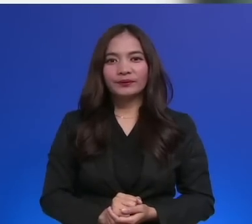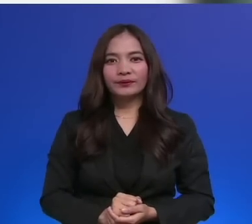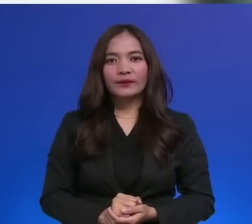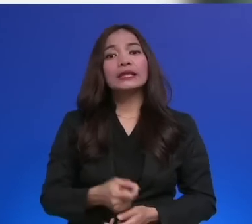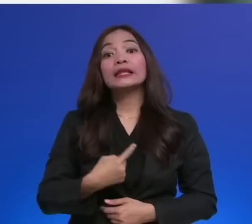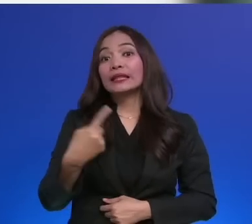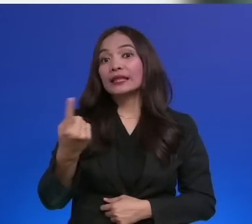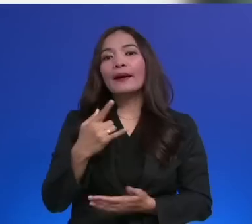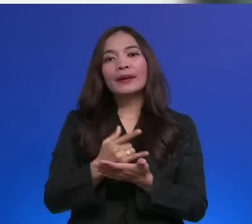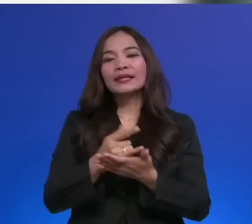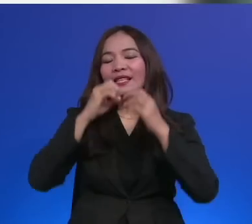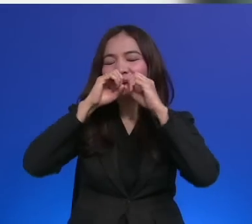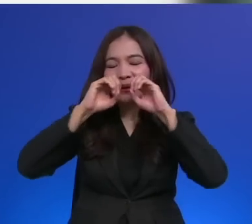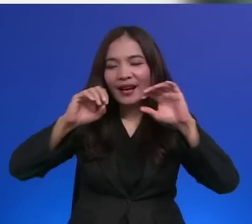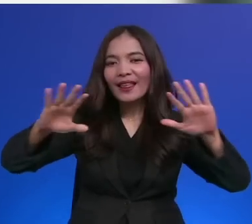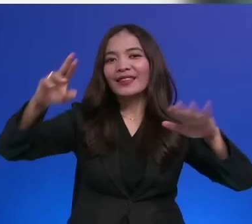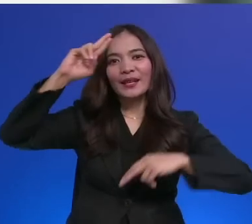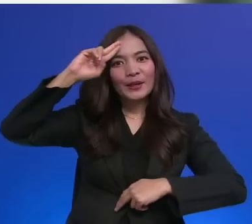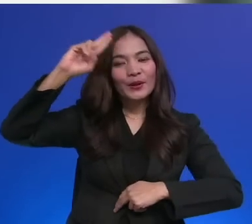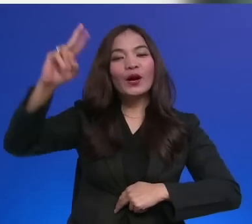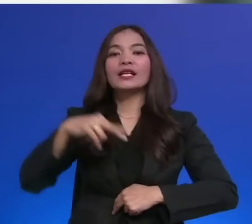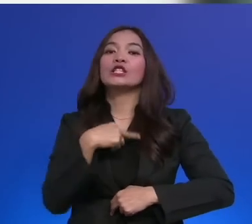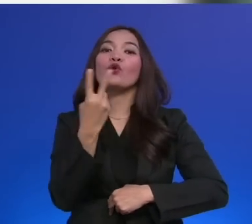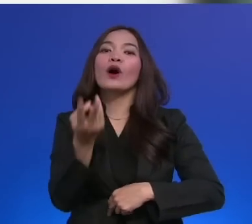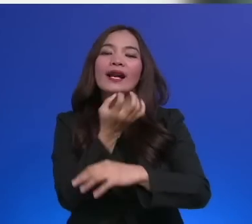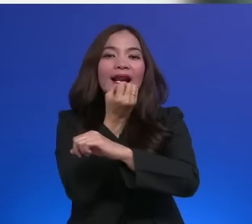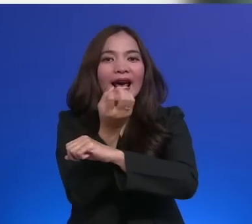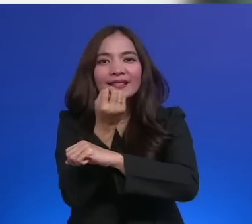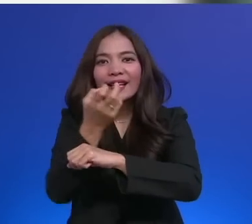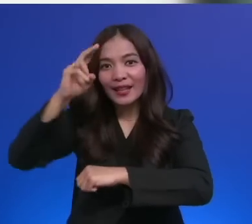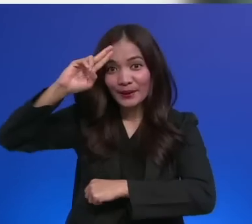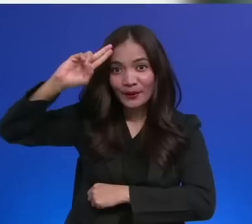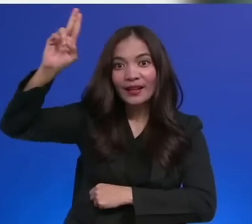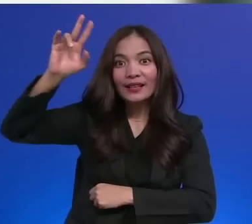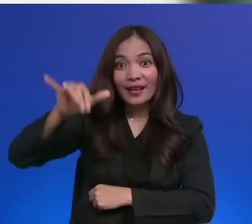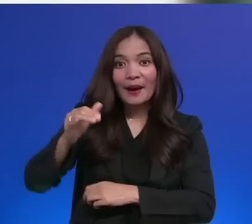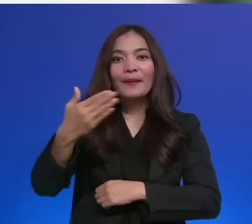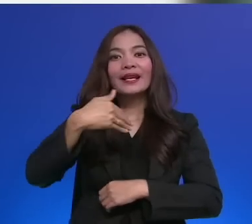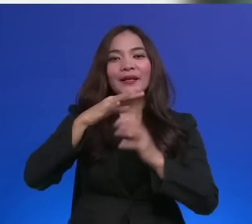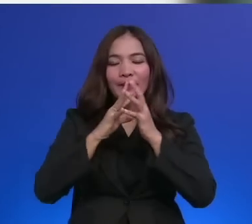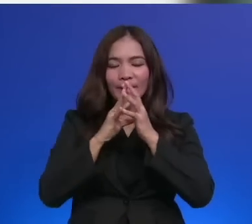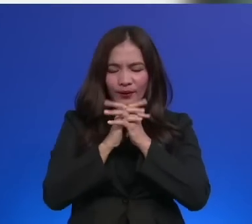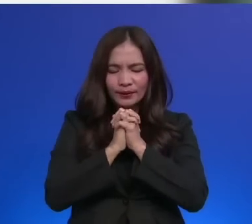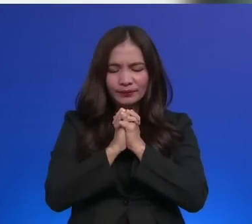Kita akan diberkati Tuhan ya dengan suara dan nasihat Tuhan. Mari kita berdoa.